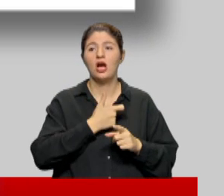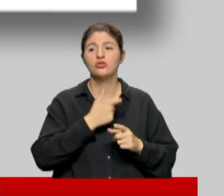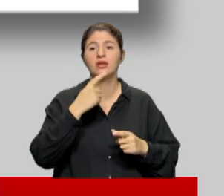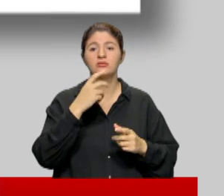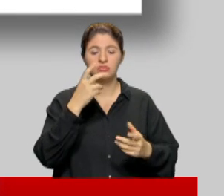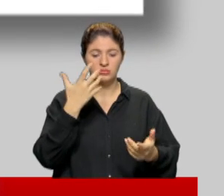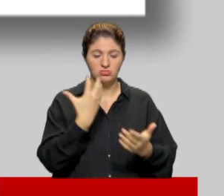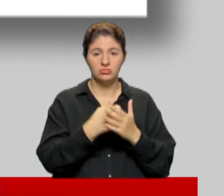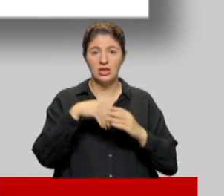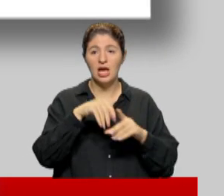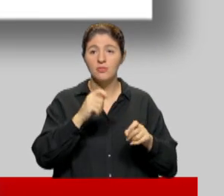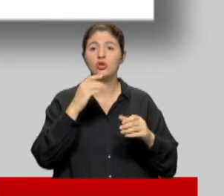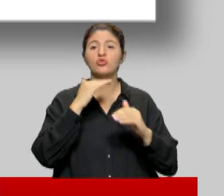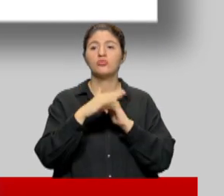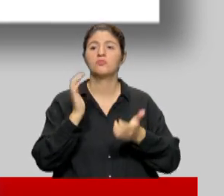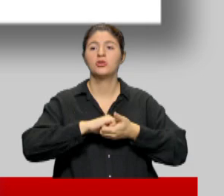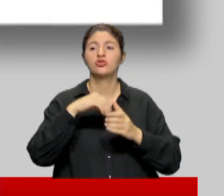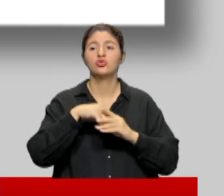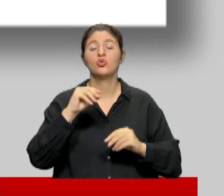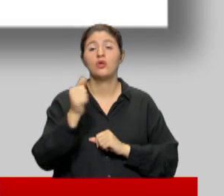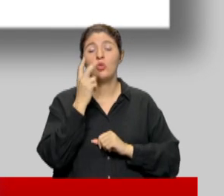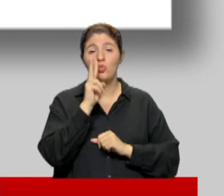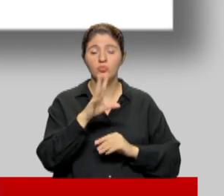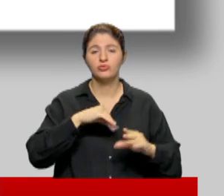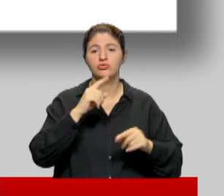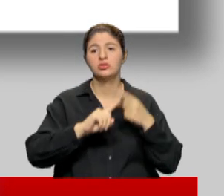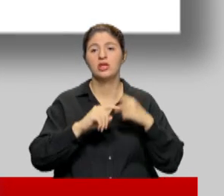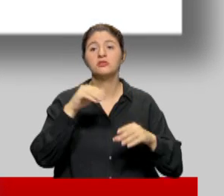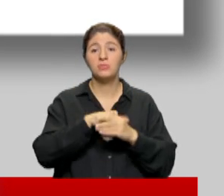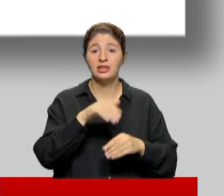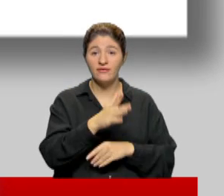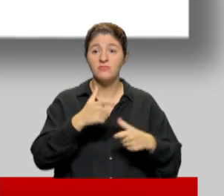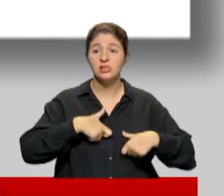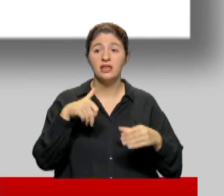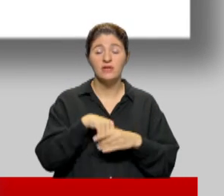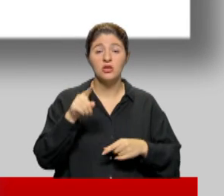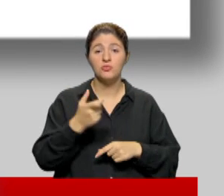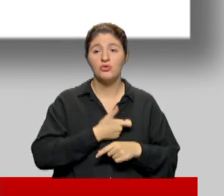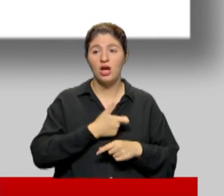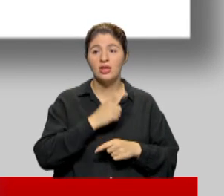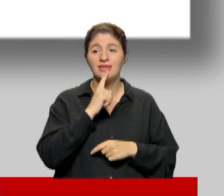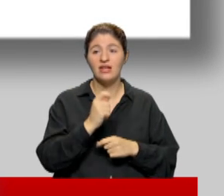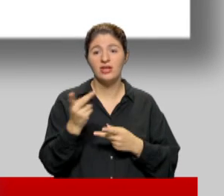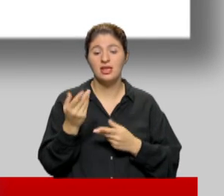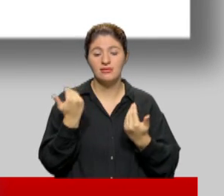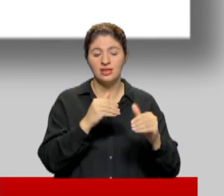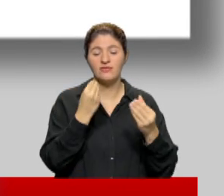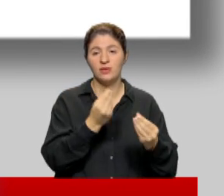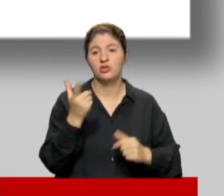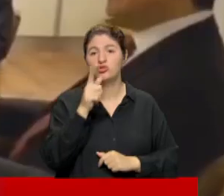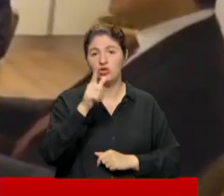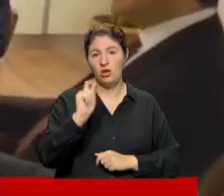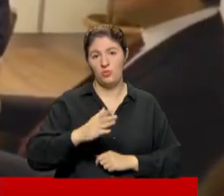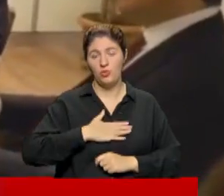alma çağrısını toplumsal Barış açısından çok değerli buluyorum Bütün siyasi partileri ve milletvekillerini bu yasa teklifine destek